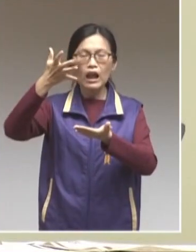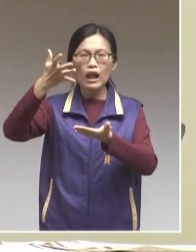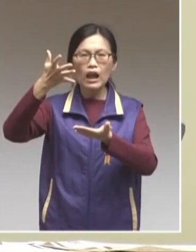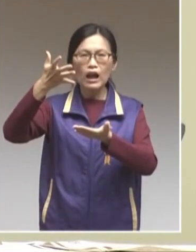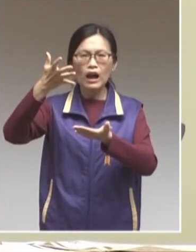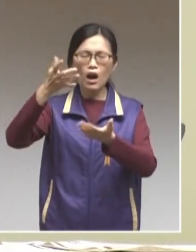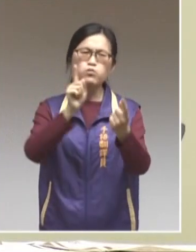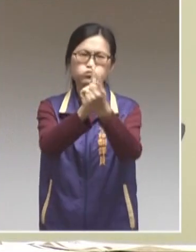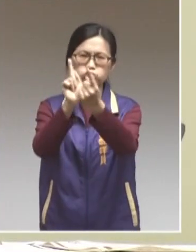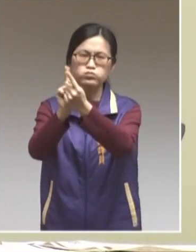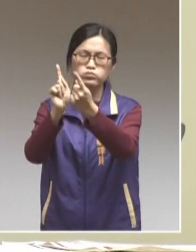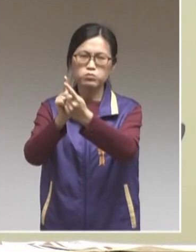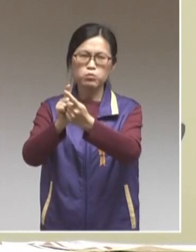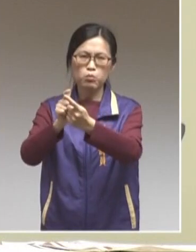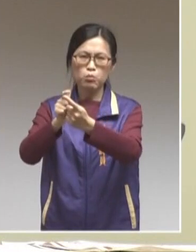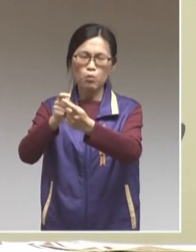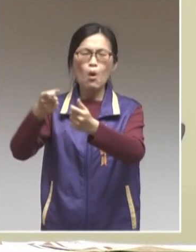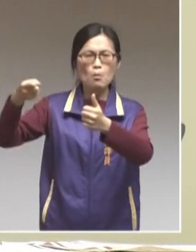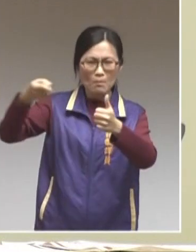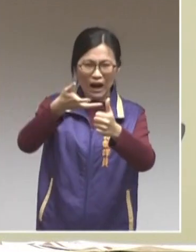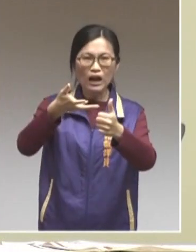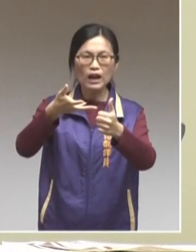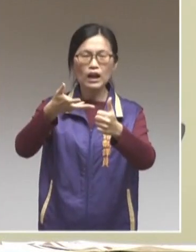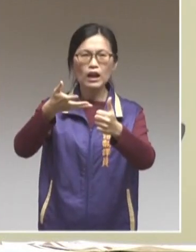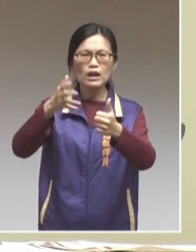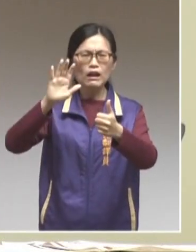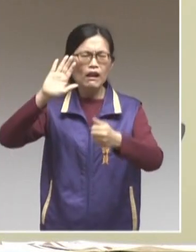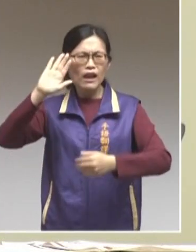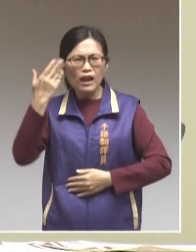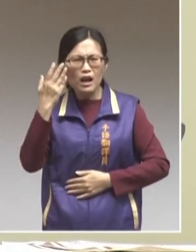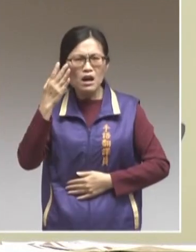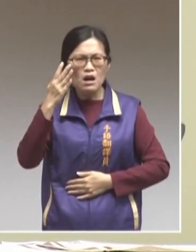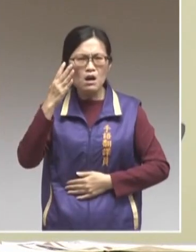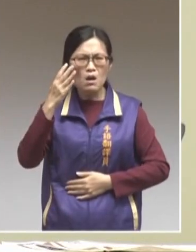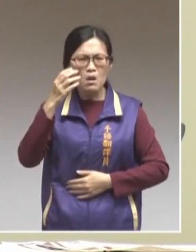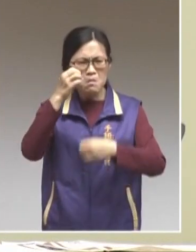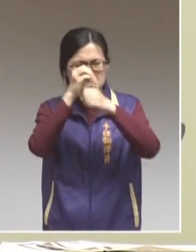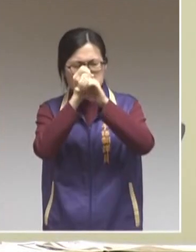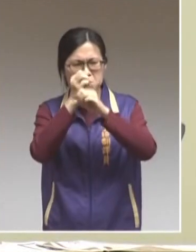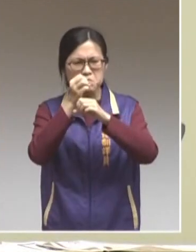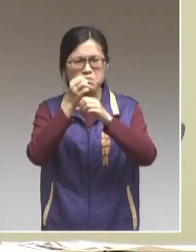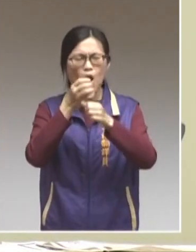案啊，但是在疫调的过程该